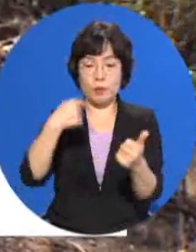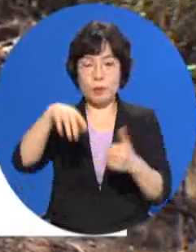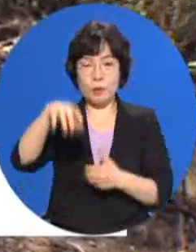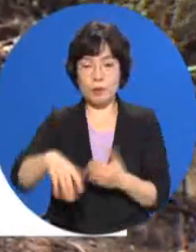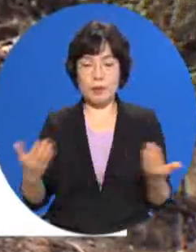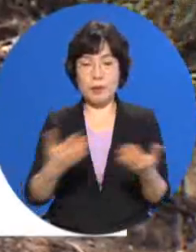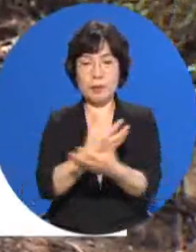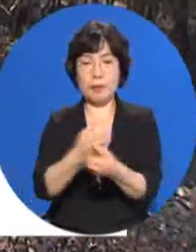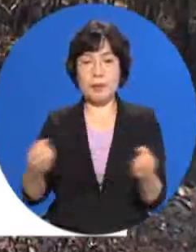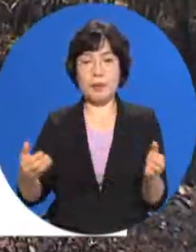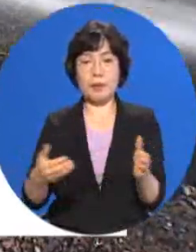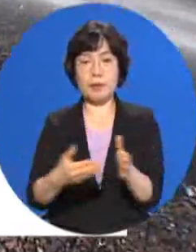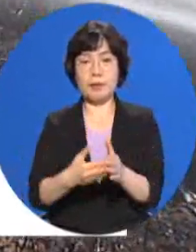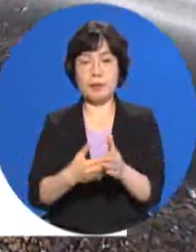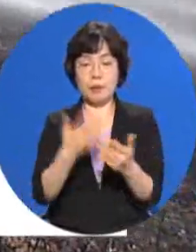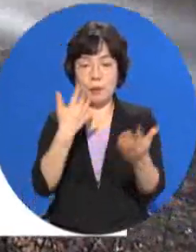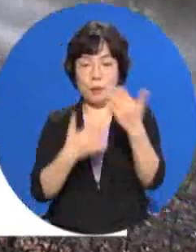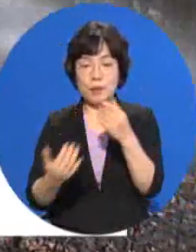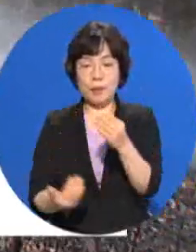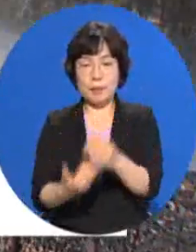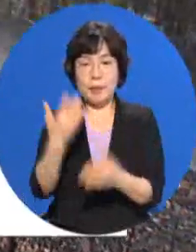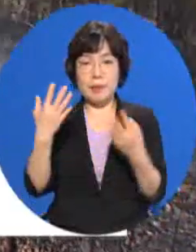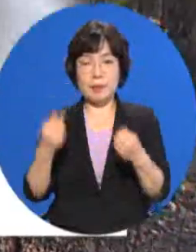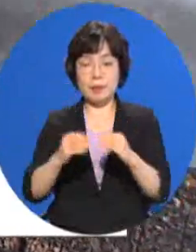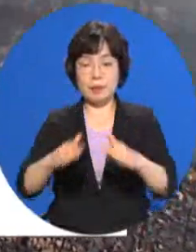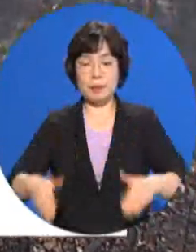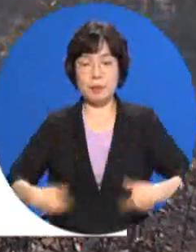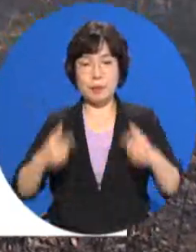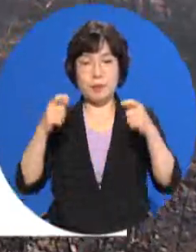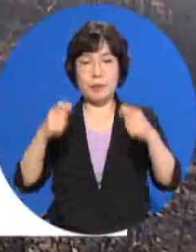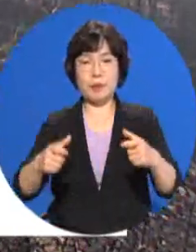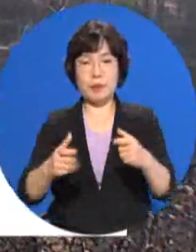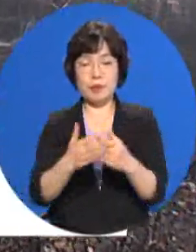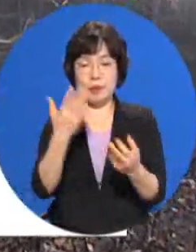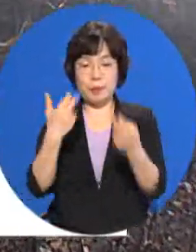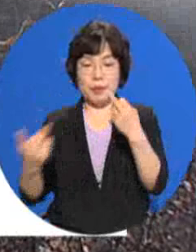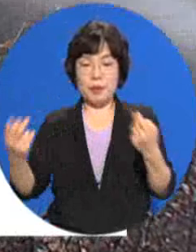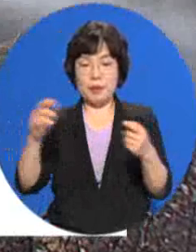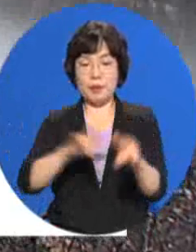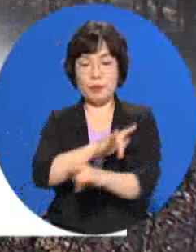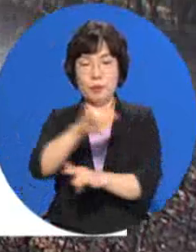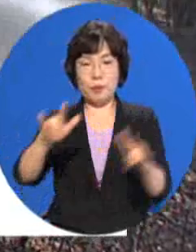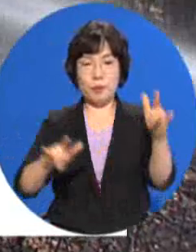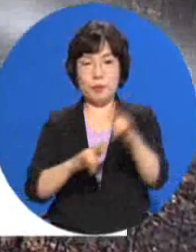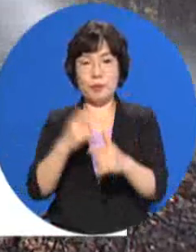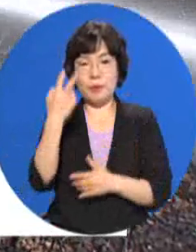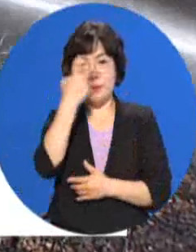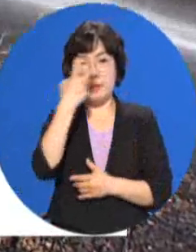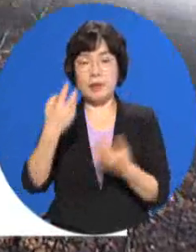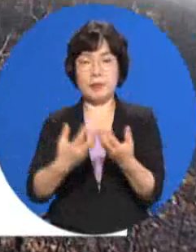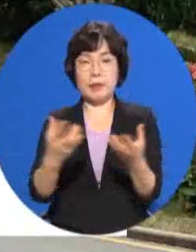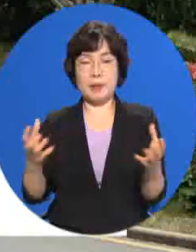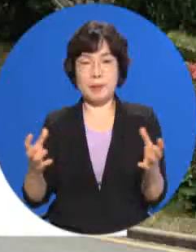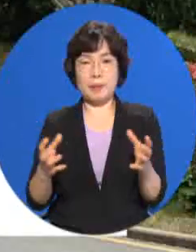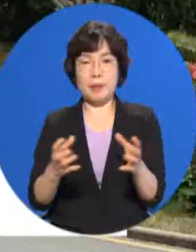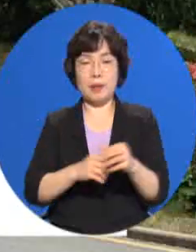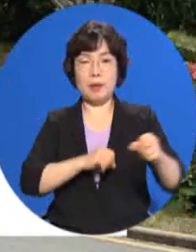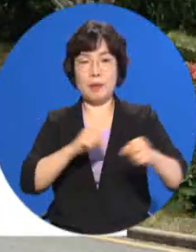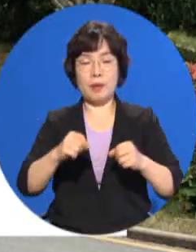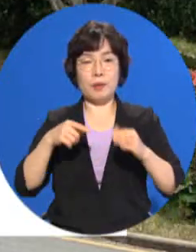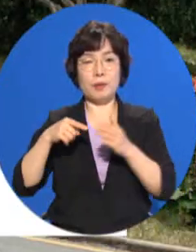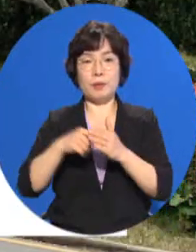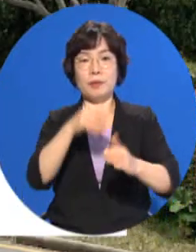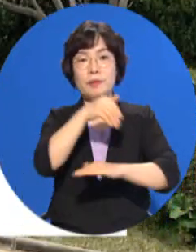업무 협약을 맺고 화재 발생률이 높은 봄철 주요 임야를 대상으로 드론을 이용해 화재 예방 순찰 활동을